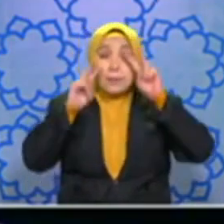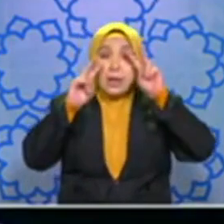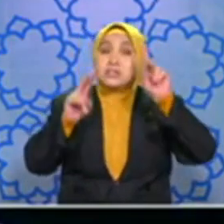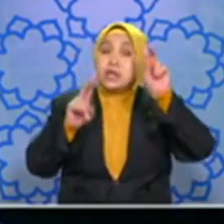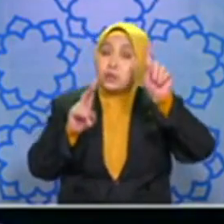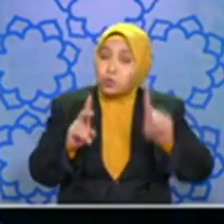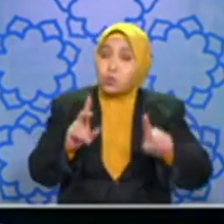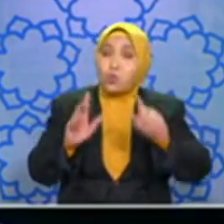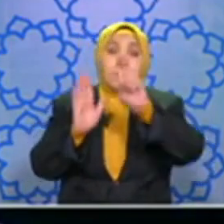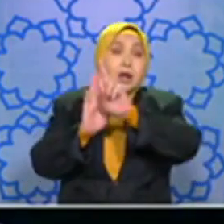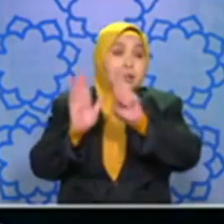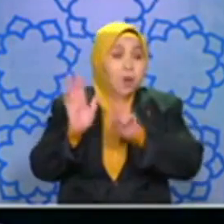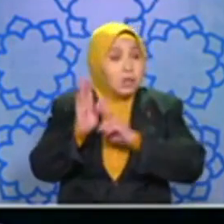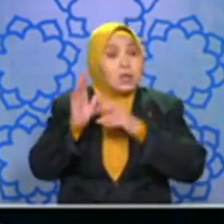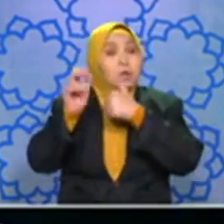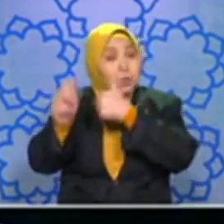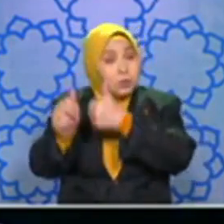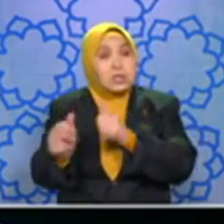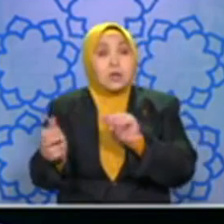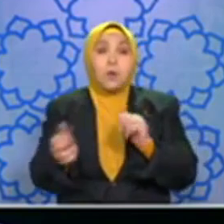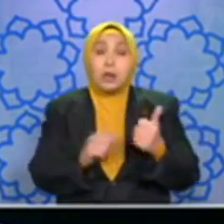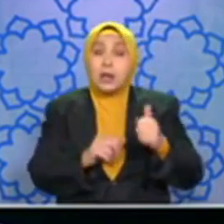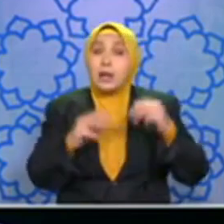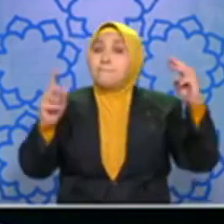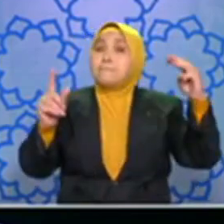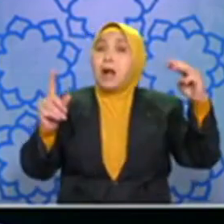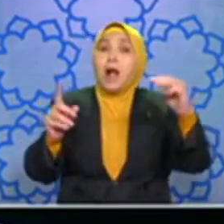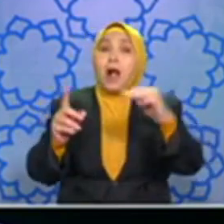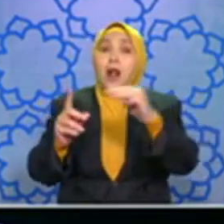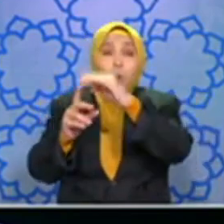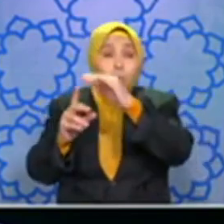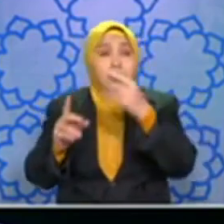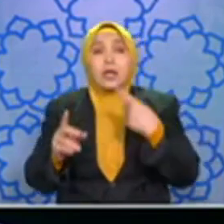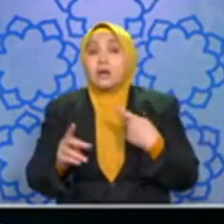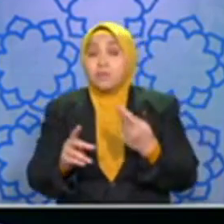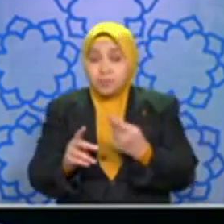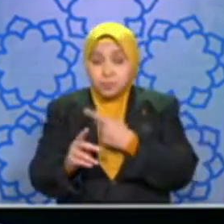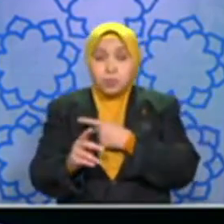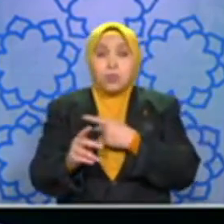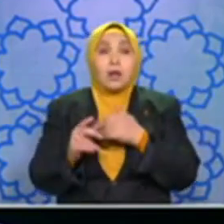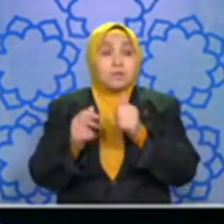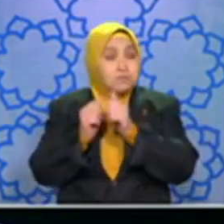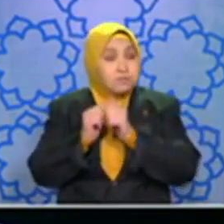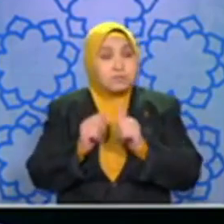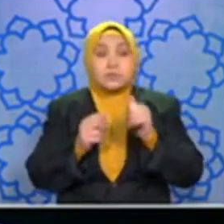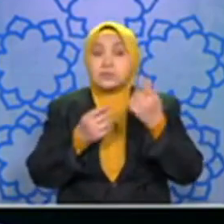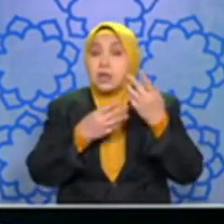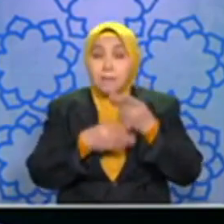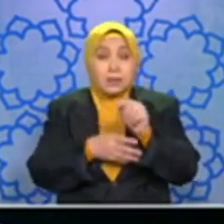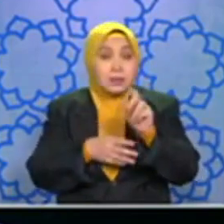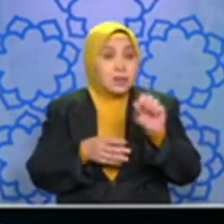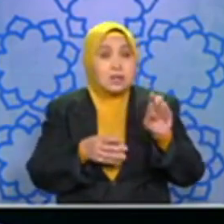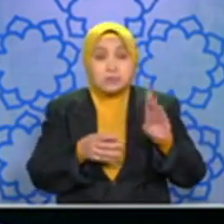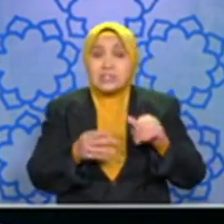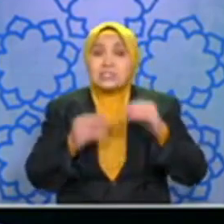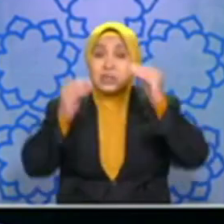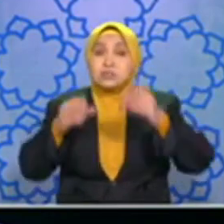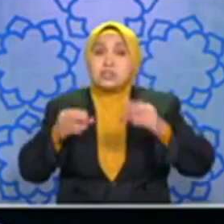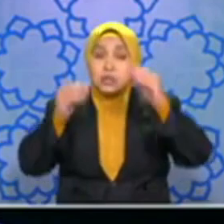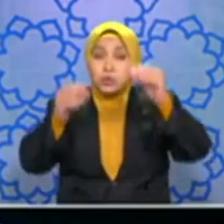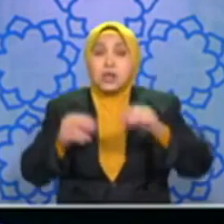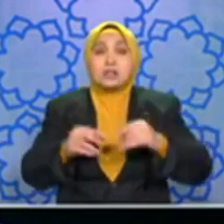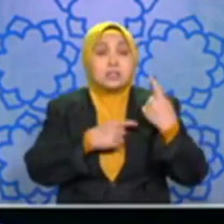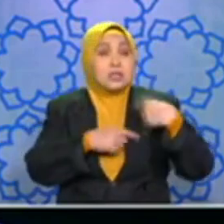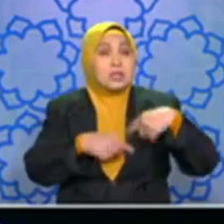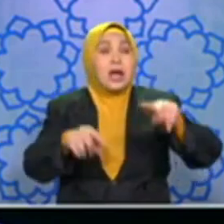peraturan yang diikuti oleh makhluk yang kita sedang kaji. Jadi ahli akademik, cikgu-cikgu yang sedang mengajar